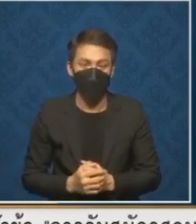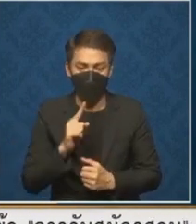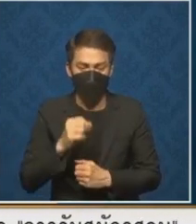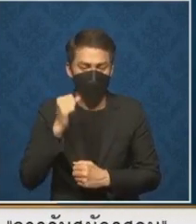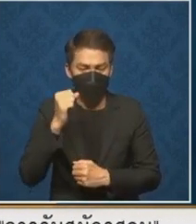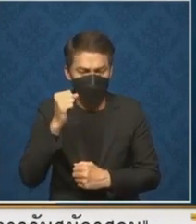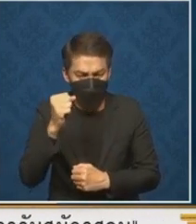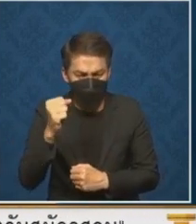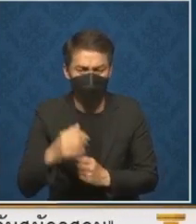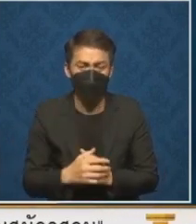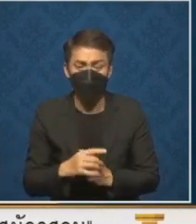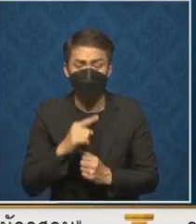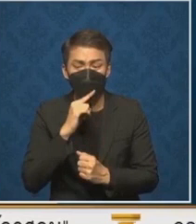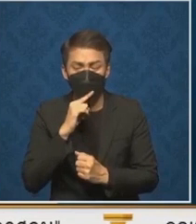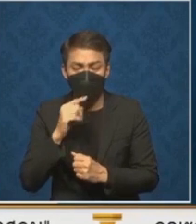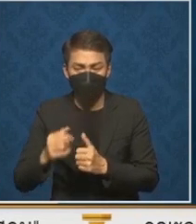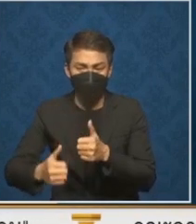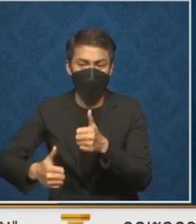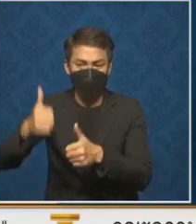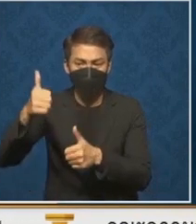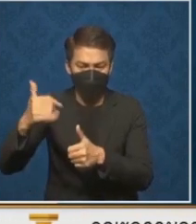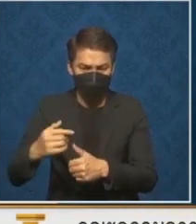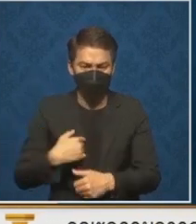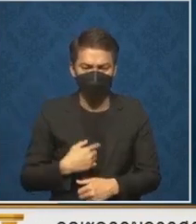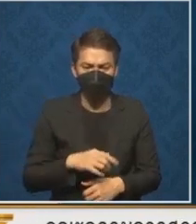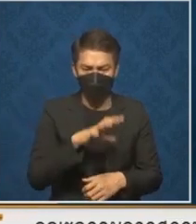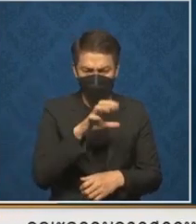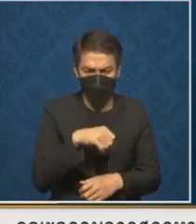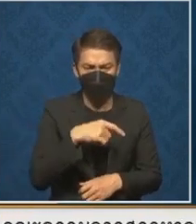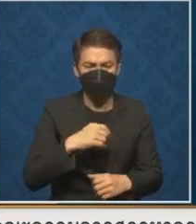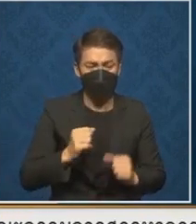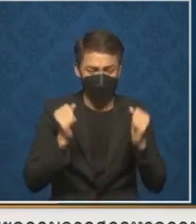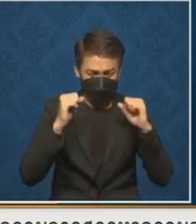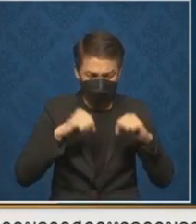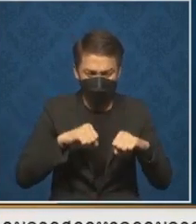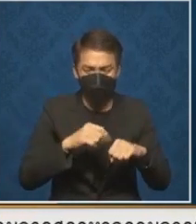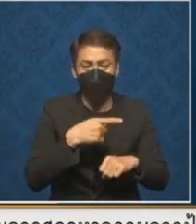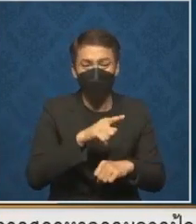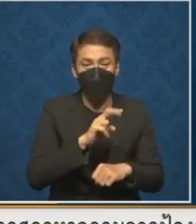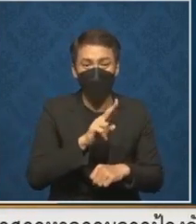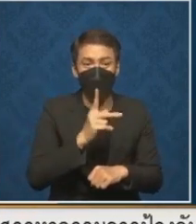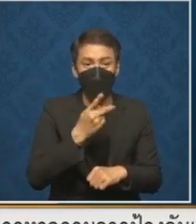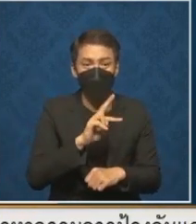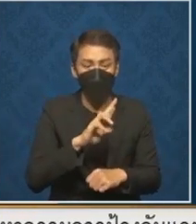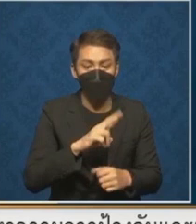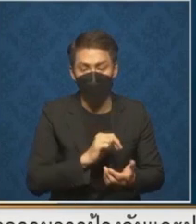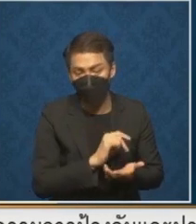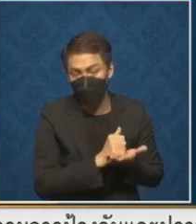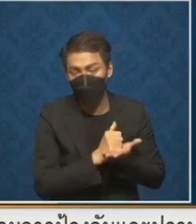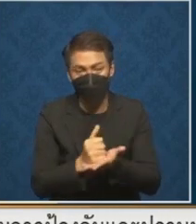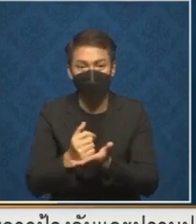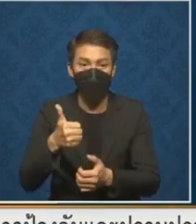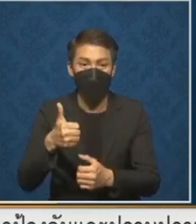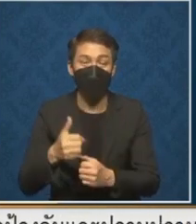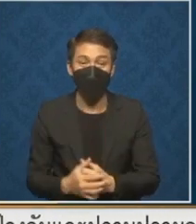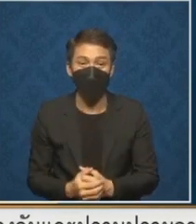แล้วก็สู้ไปเพรว่าถึงเขาชนะเรากมาใช้สารปกคองได้สิ่ที่ผมได้กรัเรียนมานี้ค